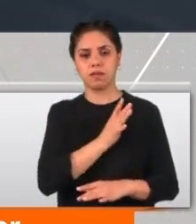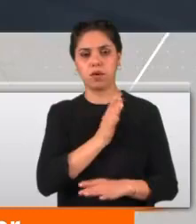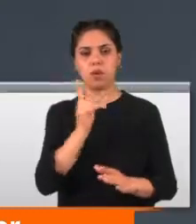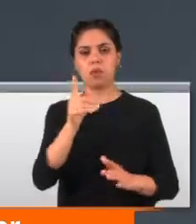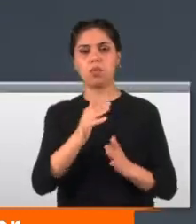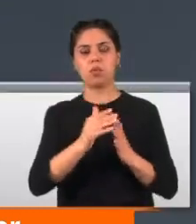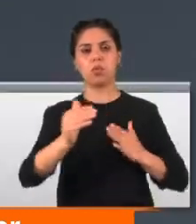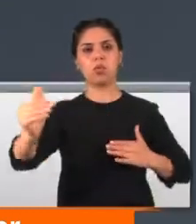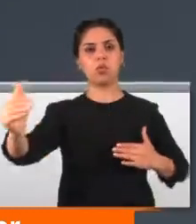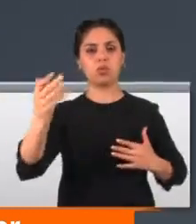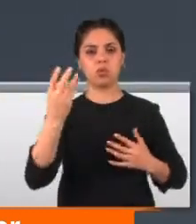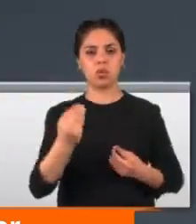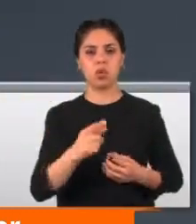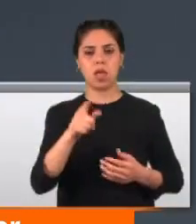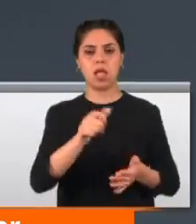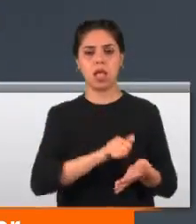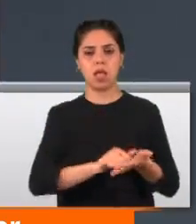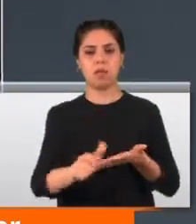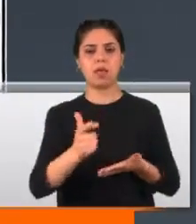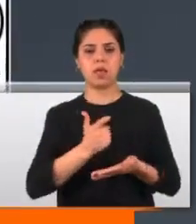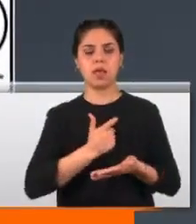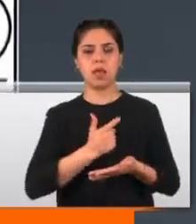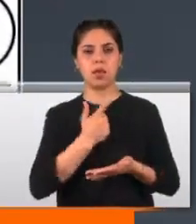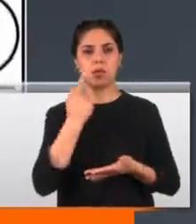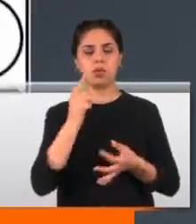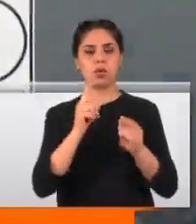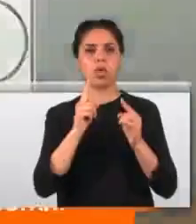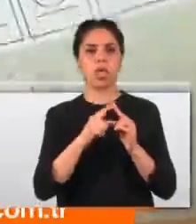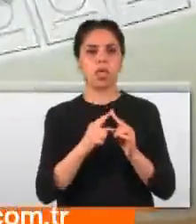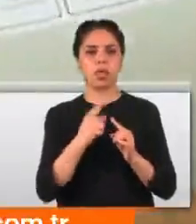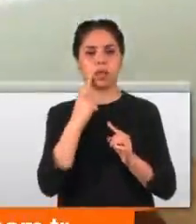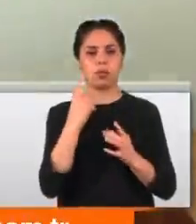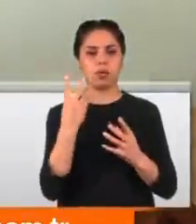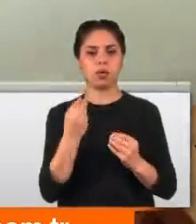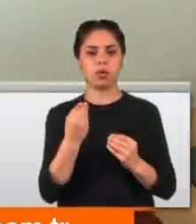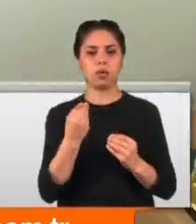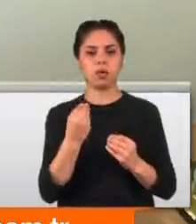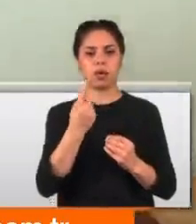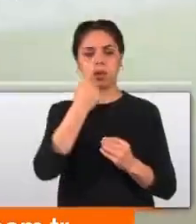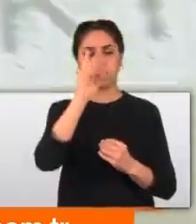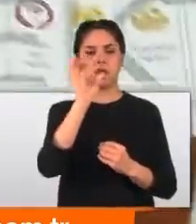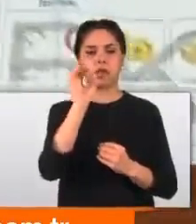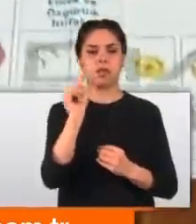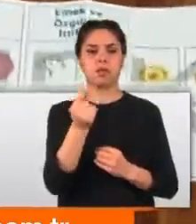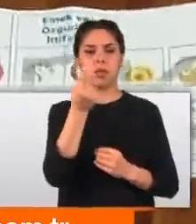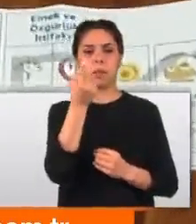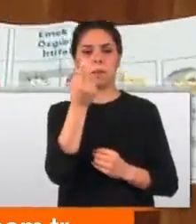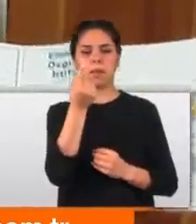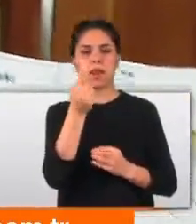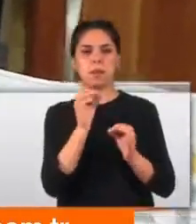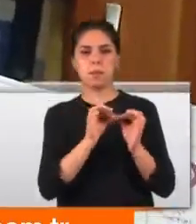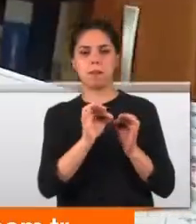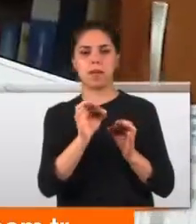boyu uzadı tamamı yasada tanımlı olan ölçüde oldu sadece bir 0.1 milimlik